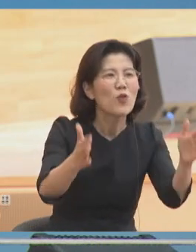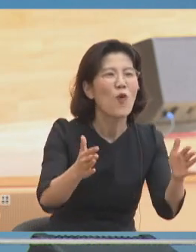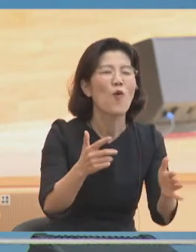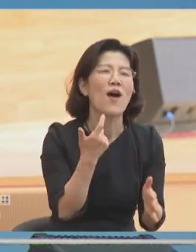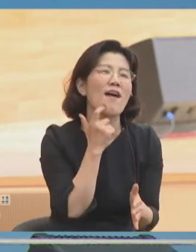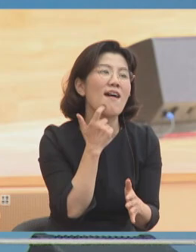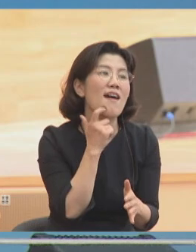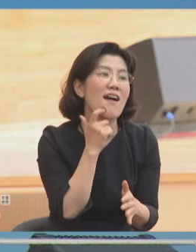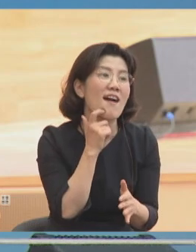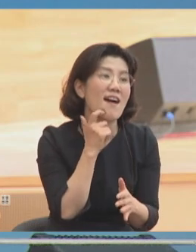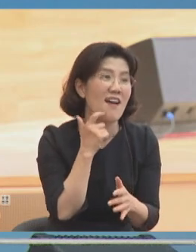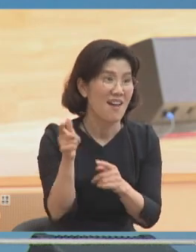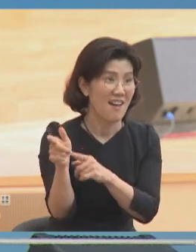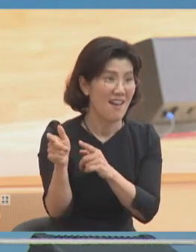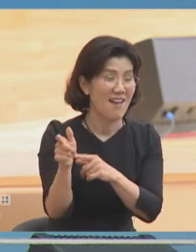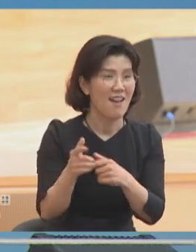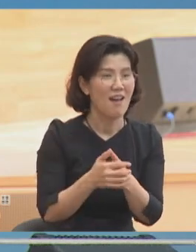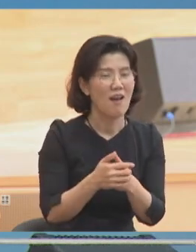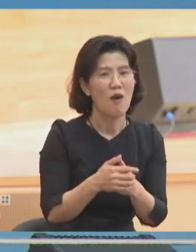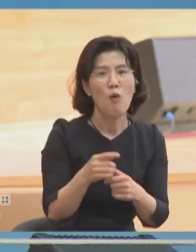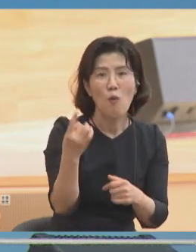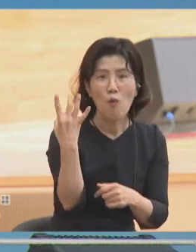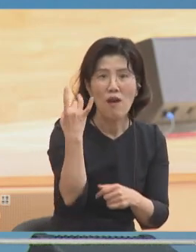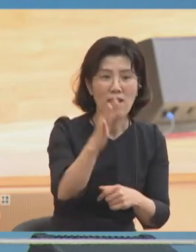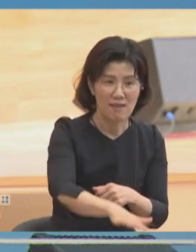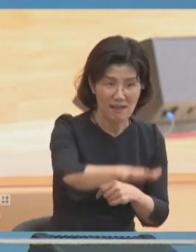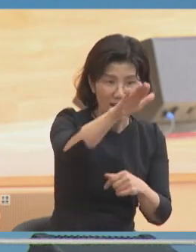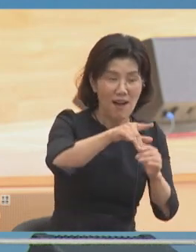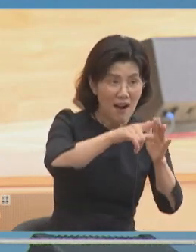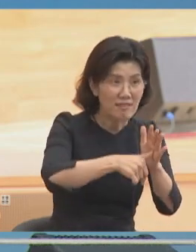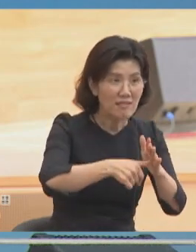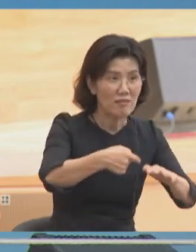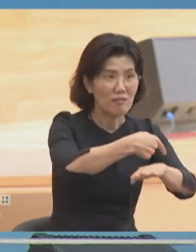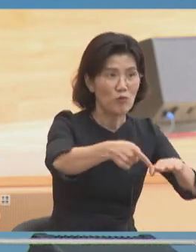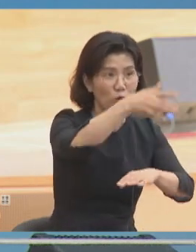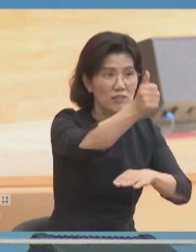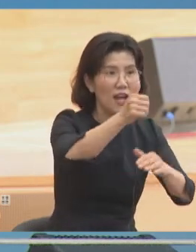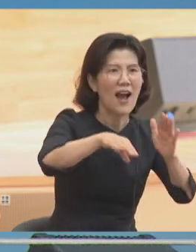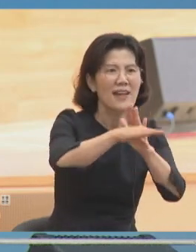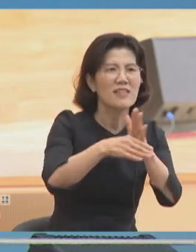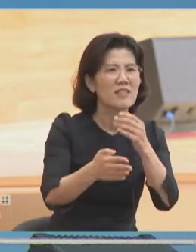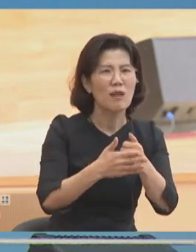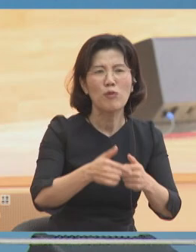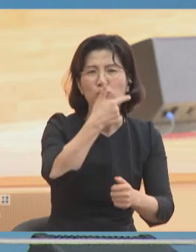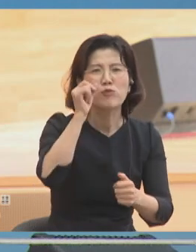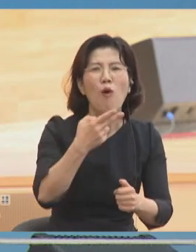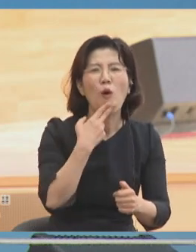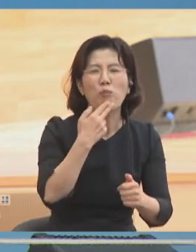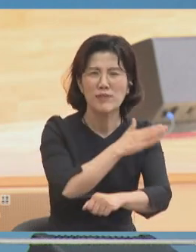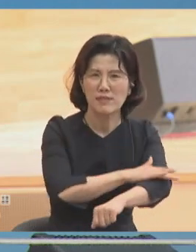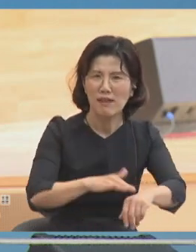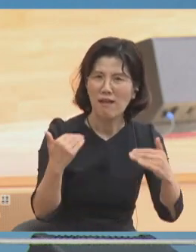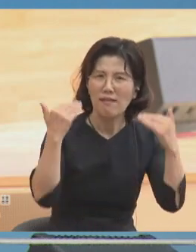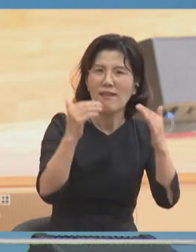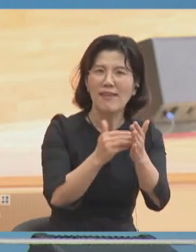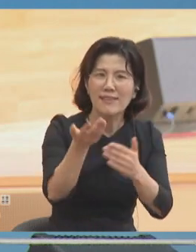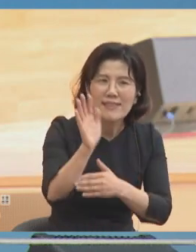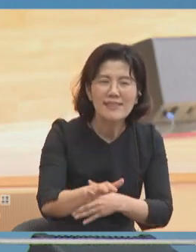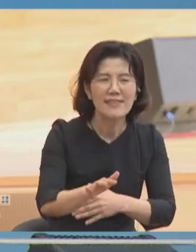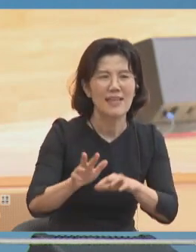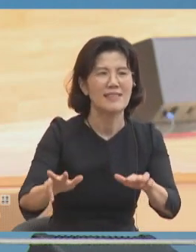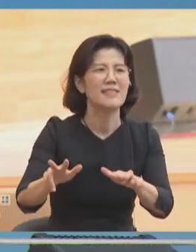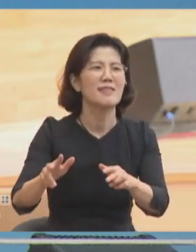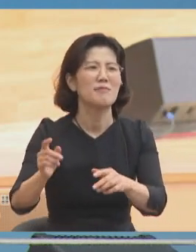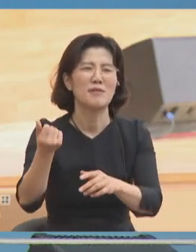족장의 가문에서 한 가지 부족함 없이 자라왔습니다 그런데 지금이 시간 삶이 끝없이 추락하게 되지요